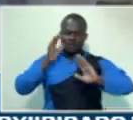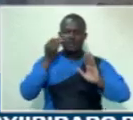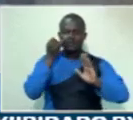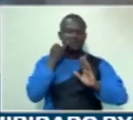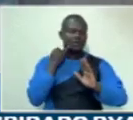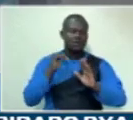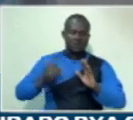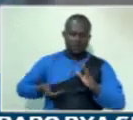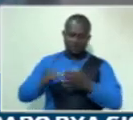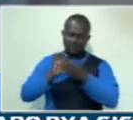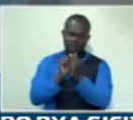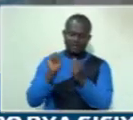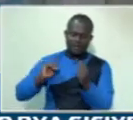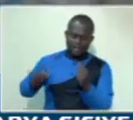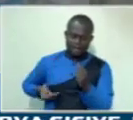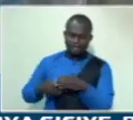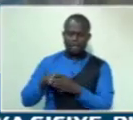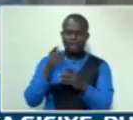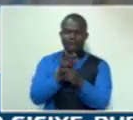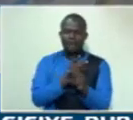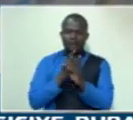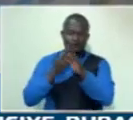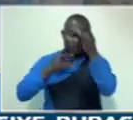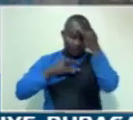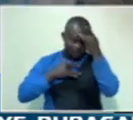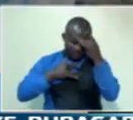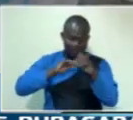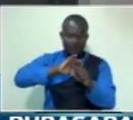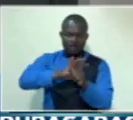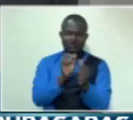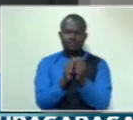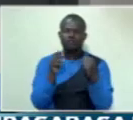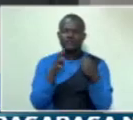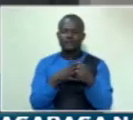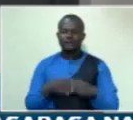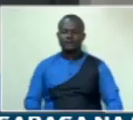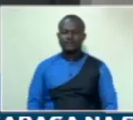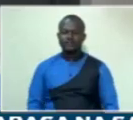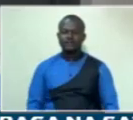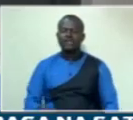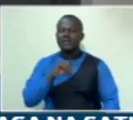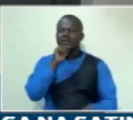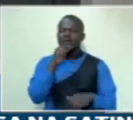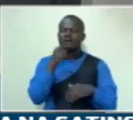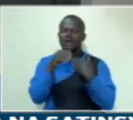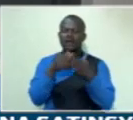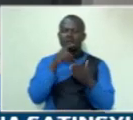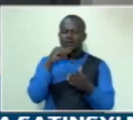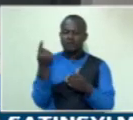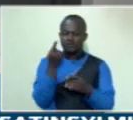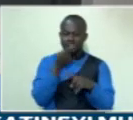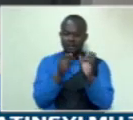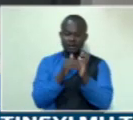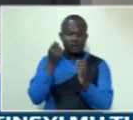rw'abagore bafatanije n'abagabo mu kwita ku barwayi ba COVID-19 ntabwo ari abagabo gusa ahubwo